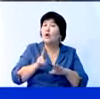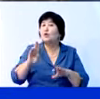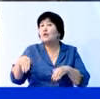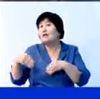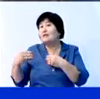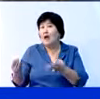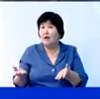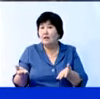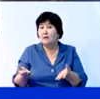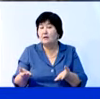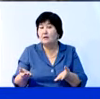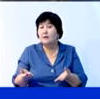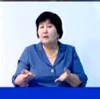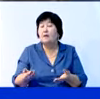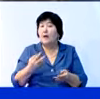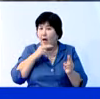отдал,